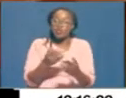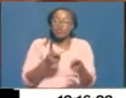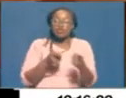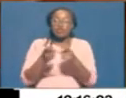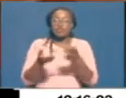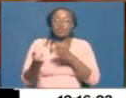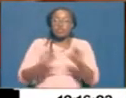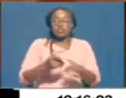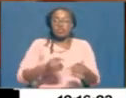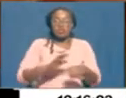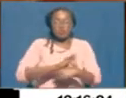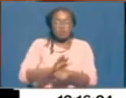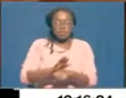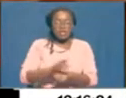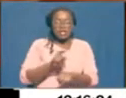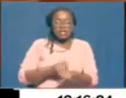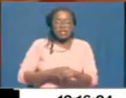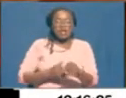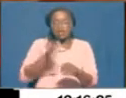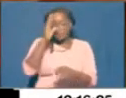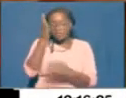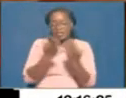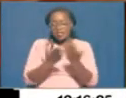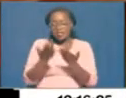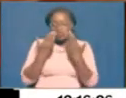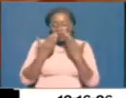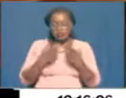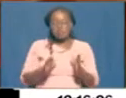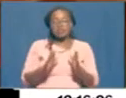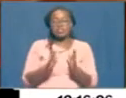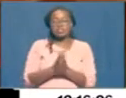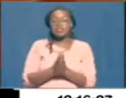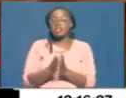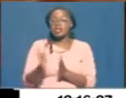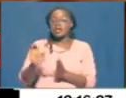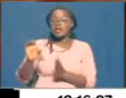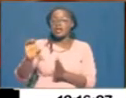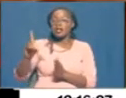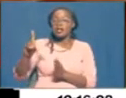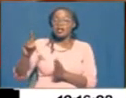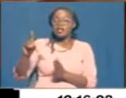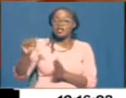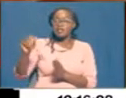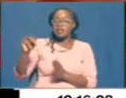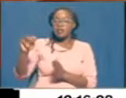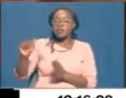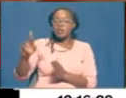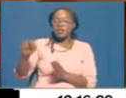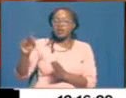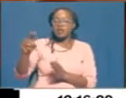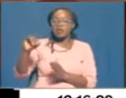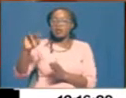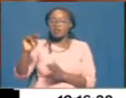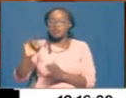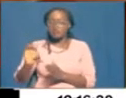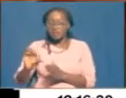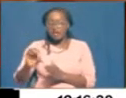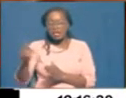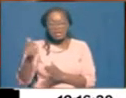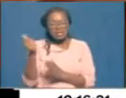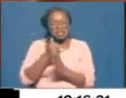wakati wa ibada ya Jumapili katika eneo la Eldama Ravine, viongozi hao walisema kwamba baadhi ya watu wanakataa kuchanjwa kutokana na